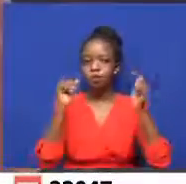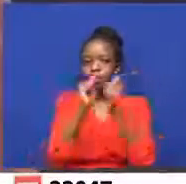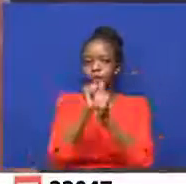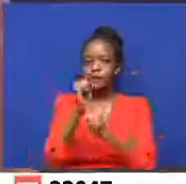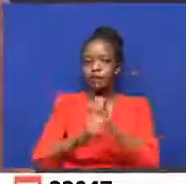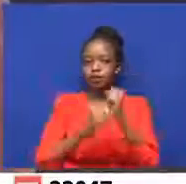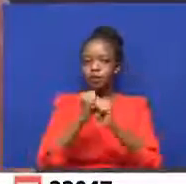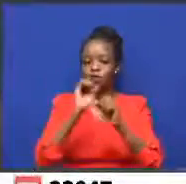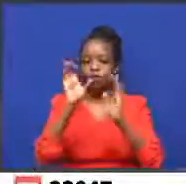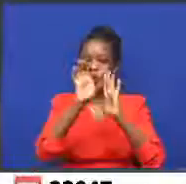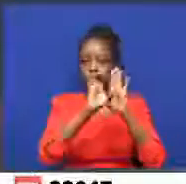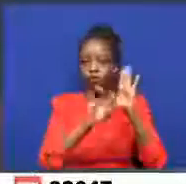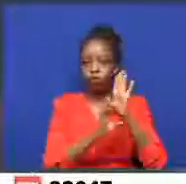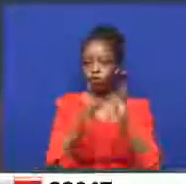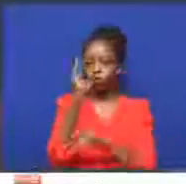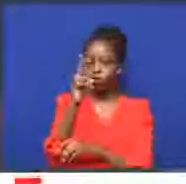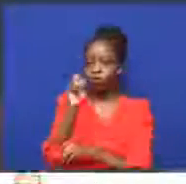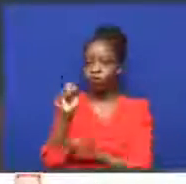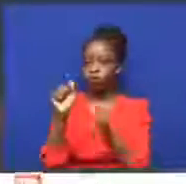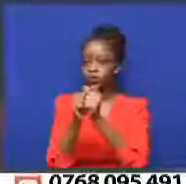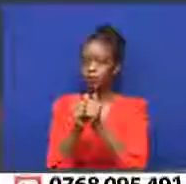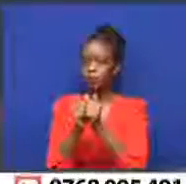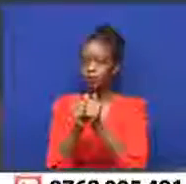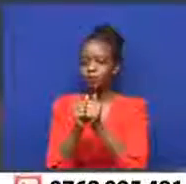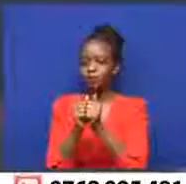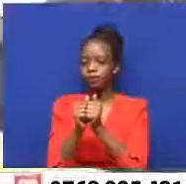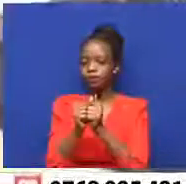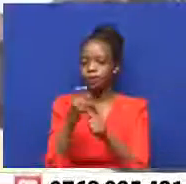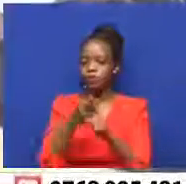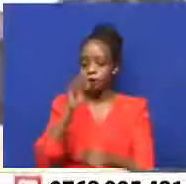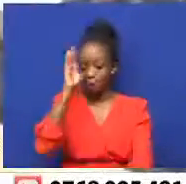katiba mpya ya mwaka 2010. Kutoka kaunti